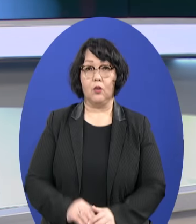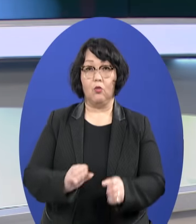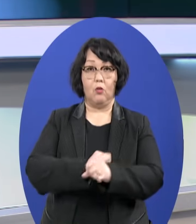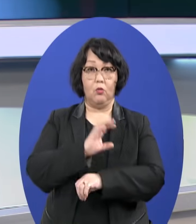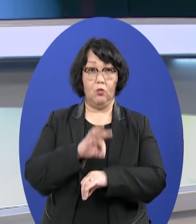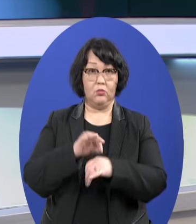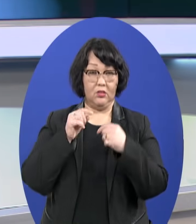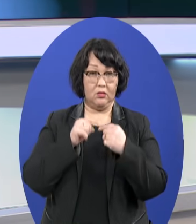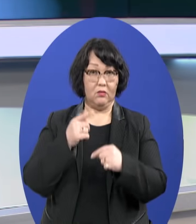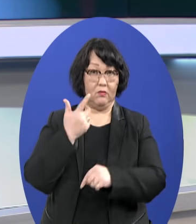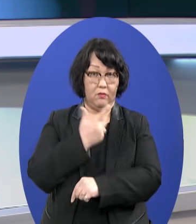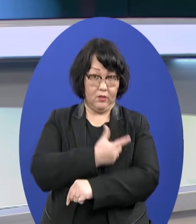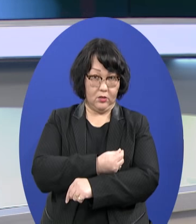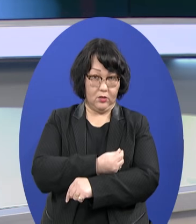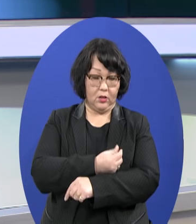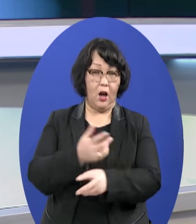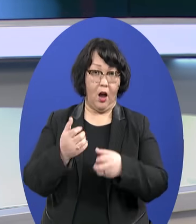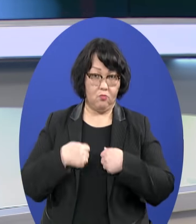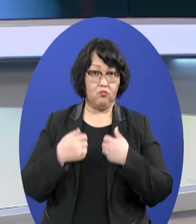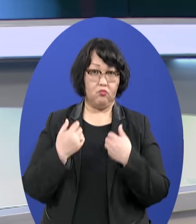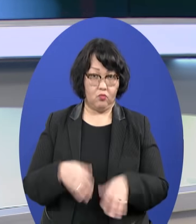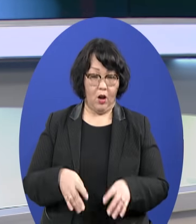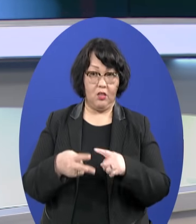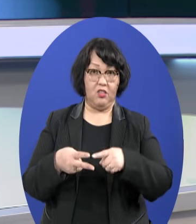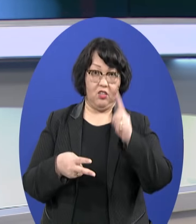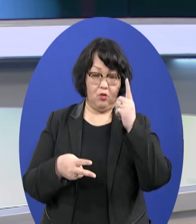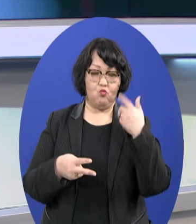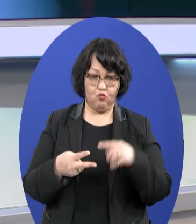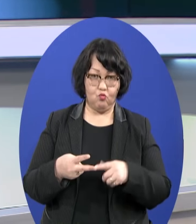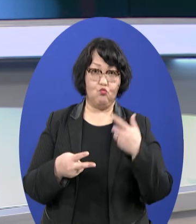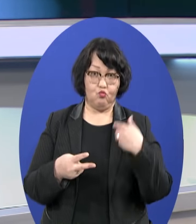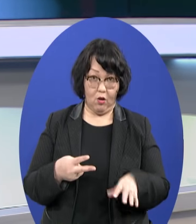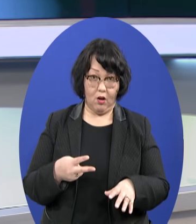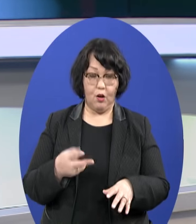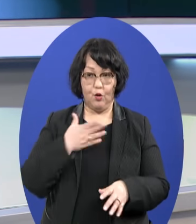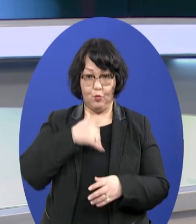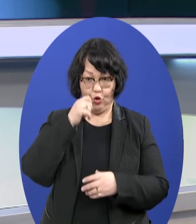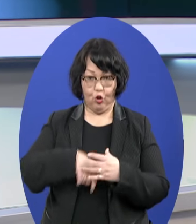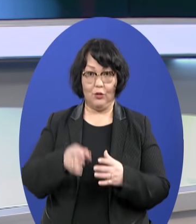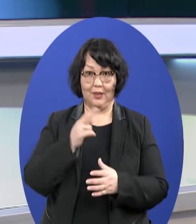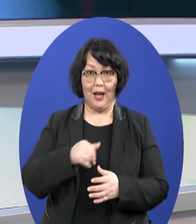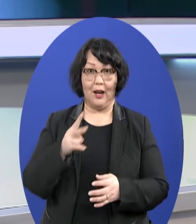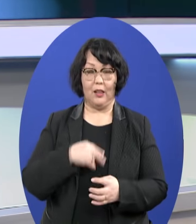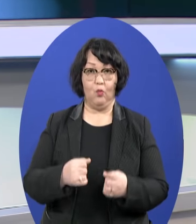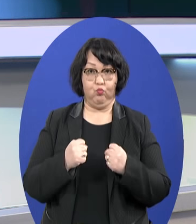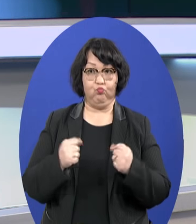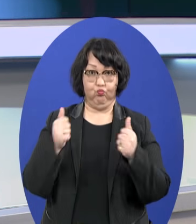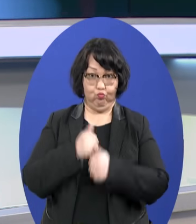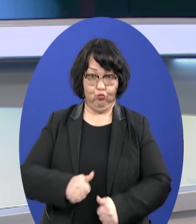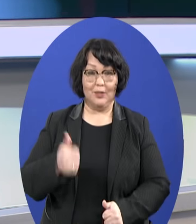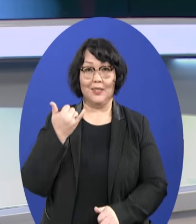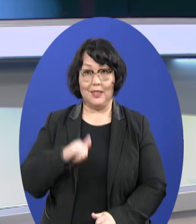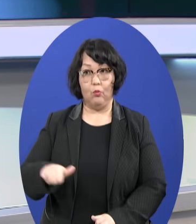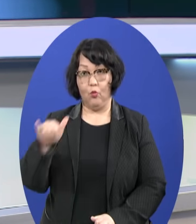Коронавирусын эсрэг вакцинд бүрэн хамрагдсан эсвэл энэ вирус нь халдвар аваад эдгэрч дархлаа тогтсон хүмүүс зарим улс орнууд тодорхой хөнгөлт үзүүлэх асуудал